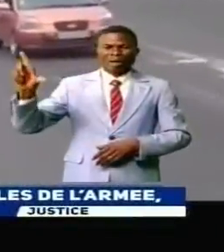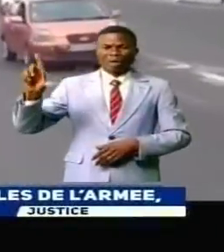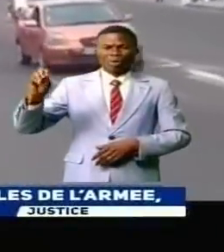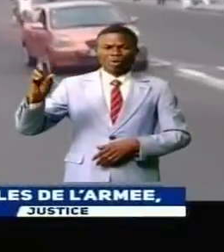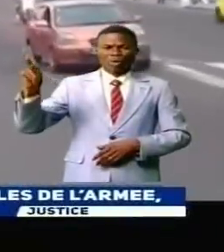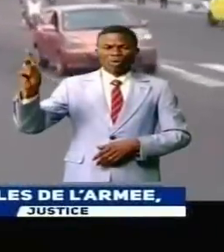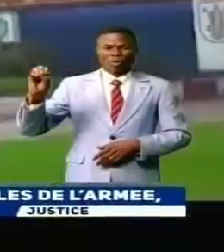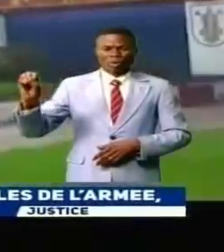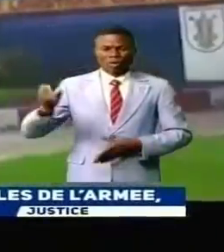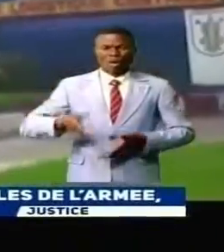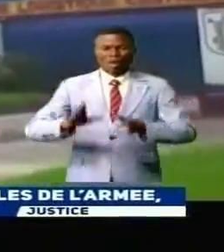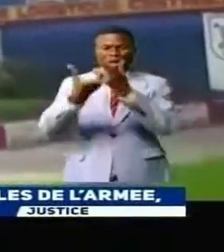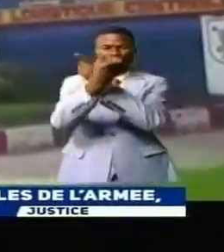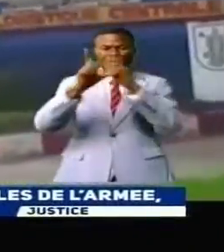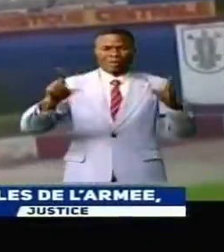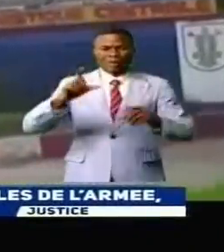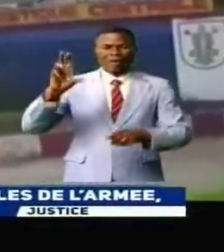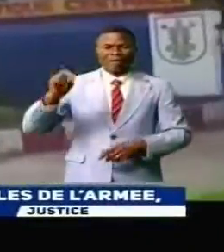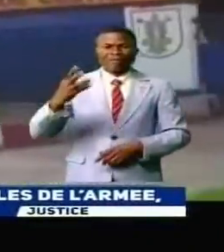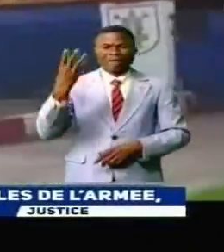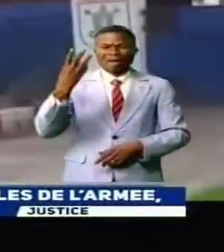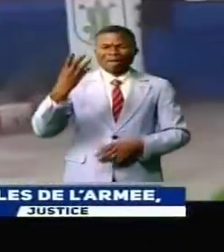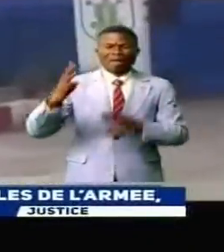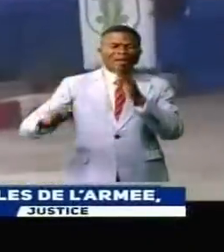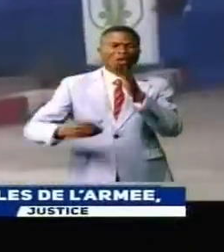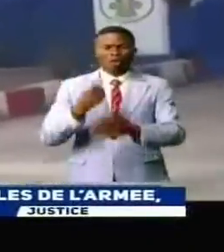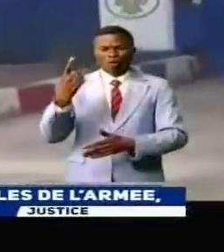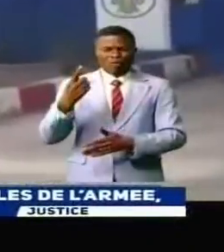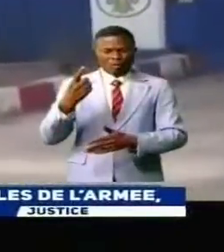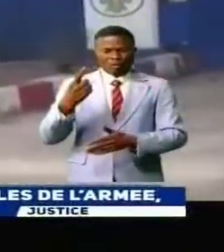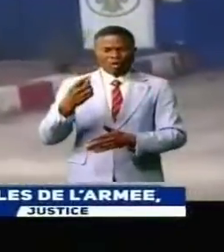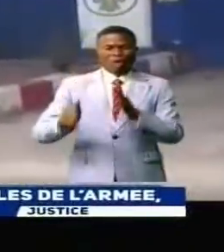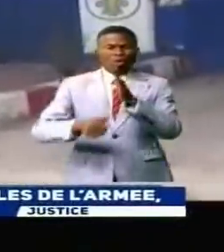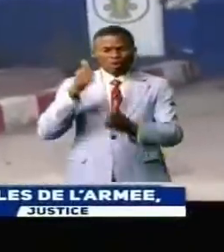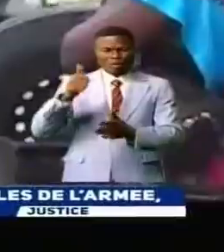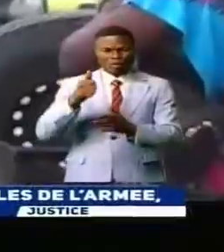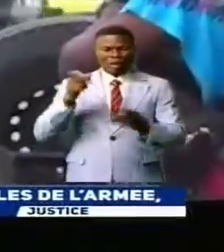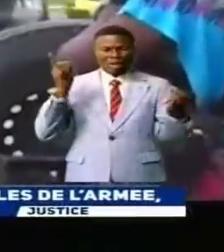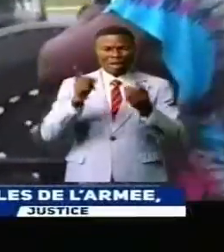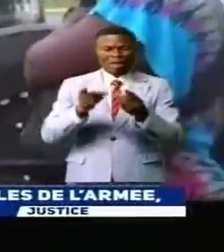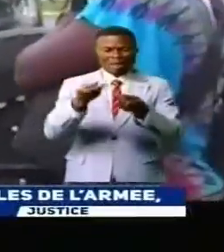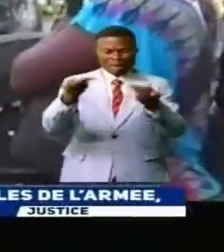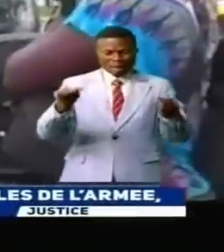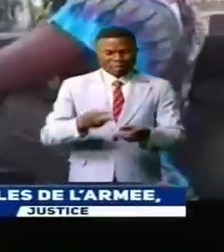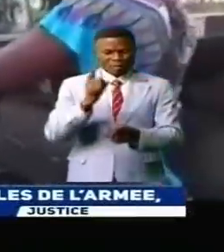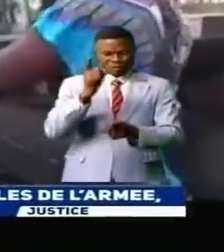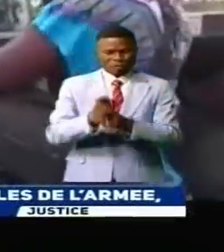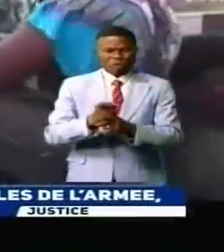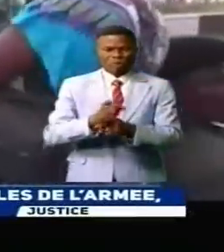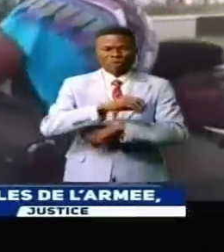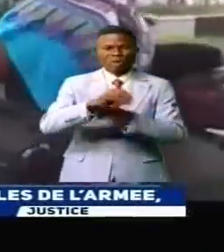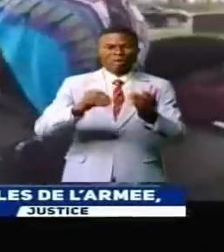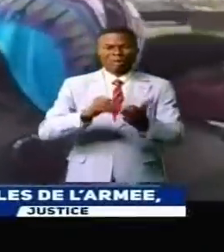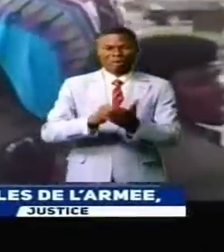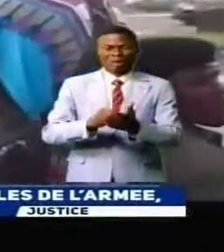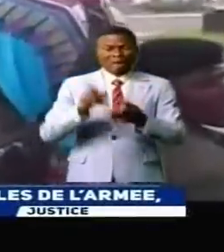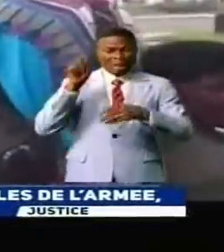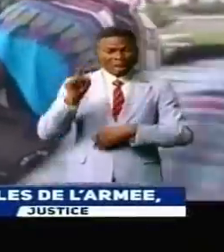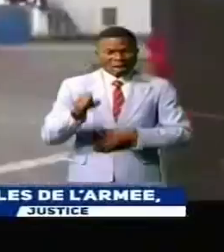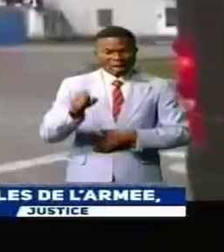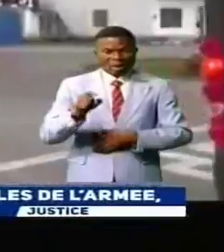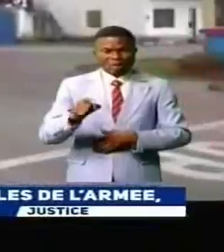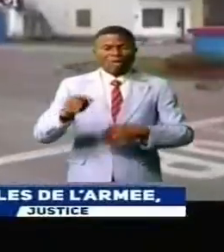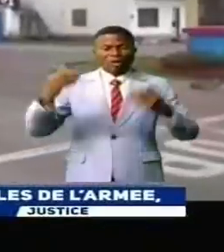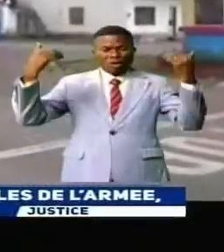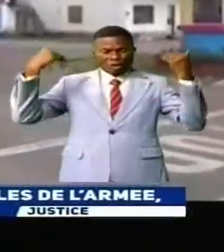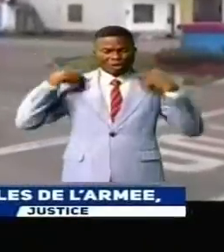Libération, ex-24 novembre, pour boucher aux installations de la base logistique centrale. Sur place, la haute